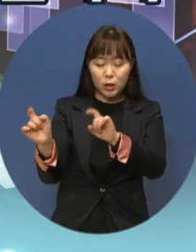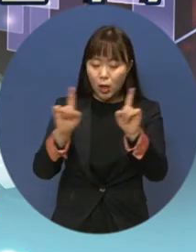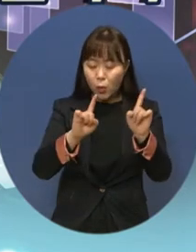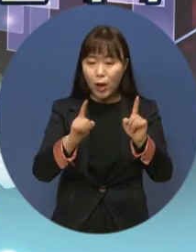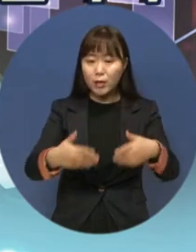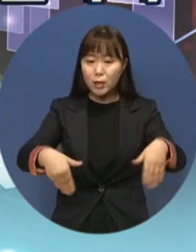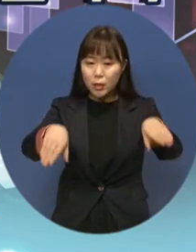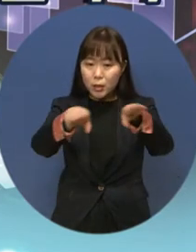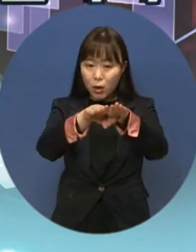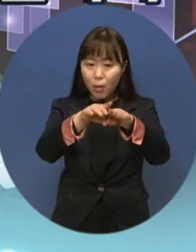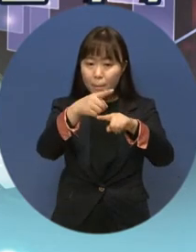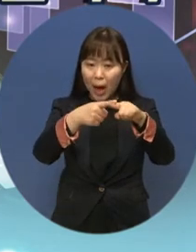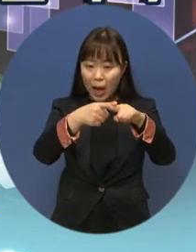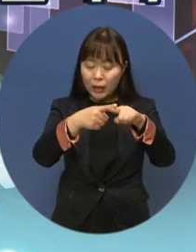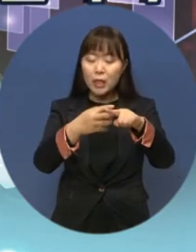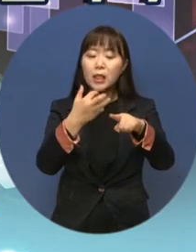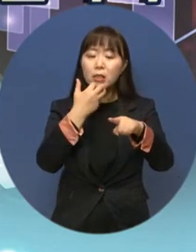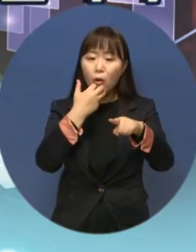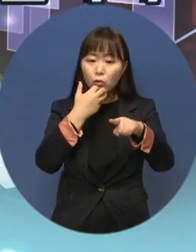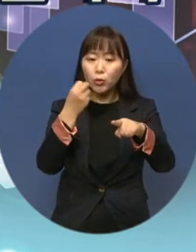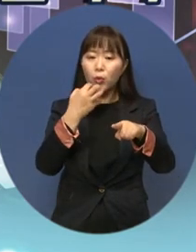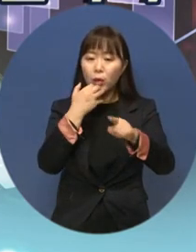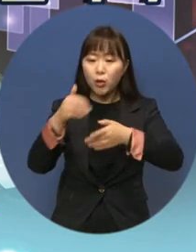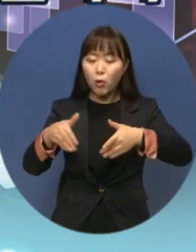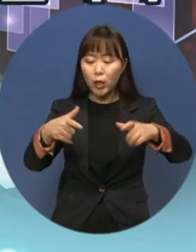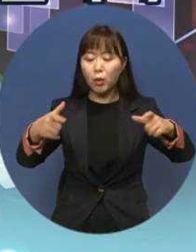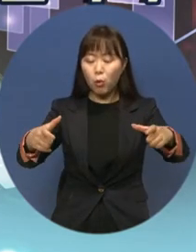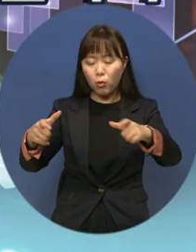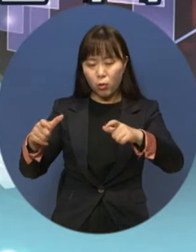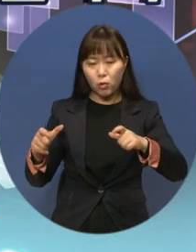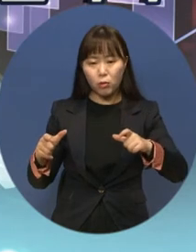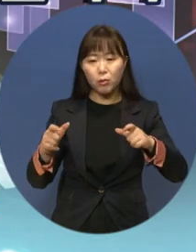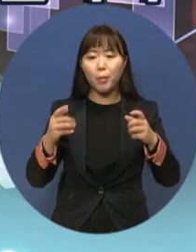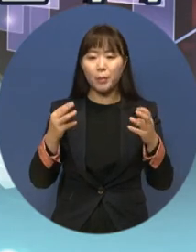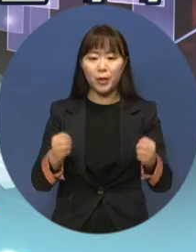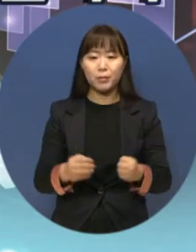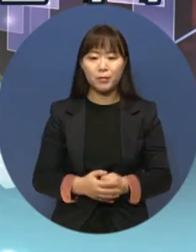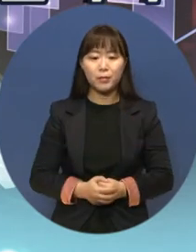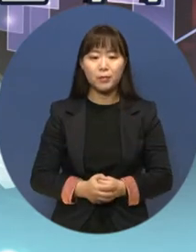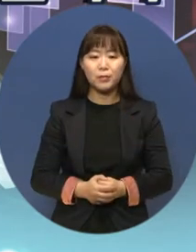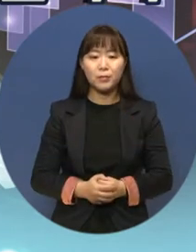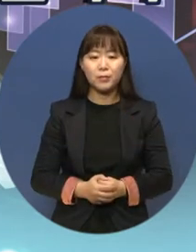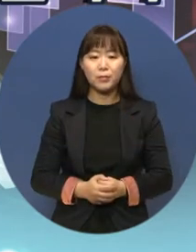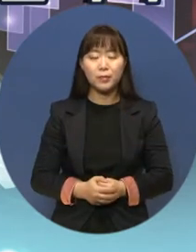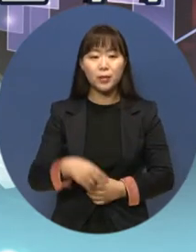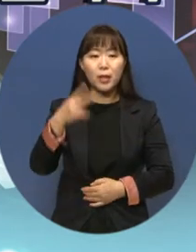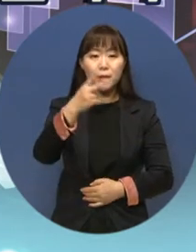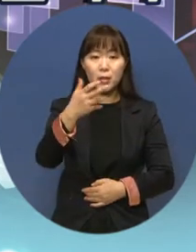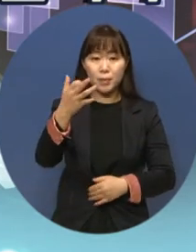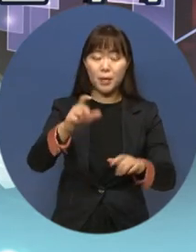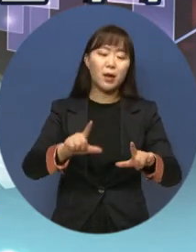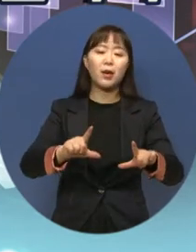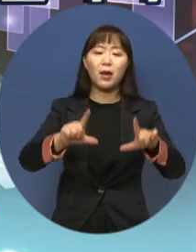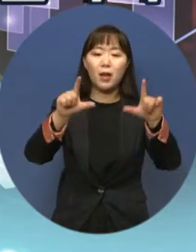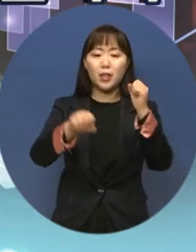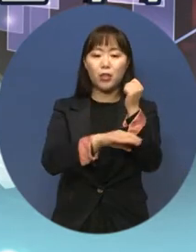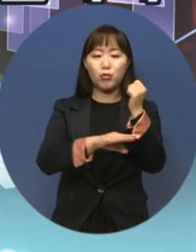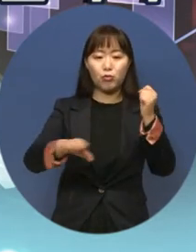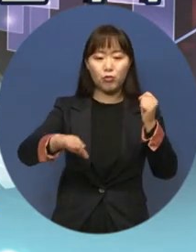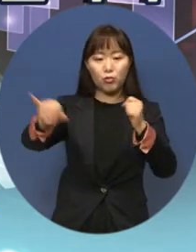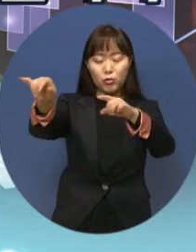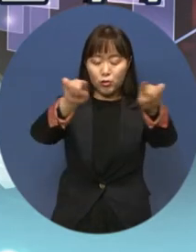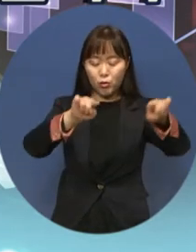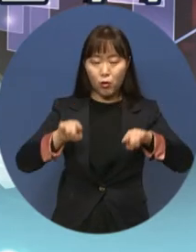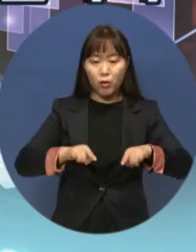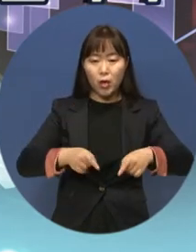정신재활시설의 절반이 서울과 경기권에 편중되어 있다고 합니다. 2018년 기준 전국에